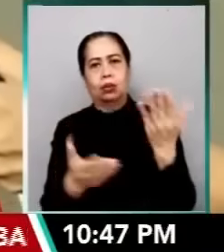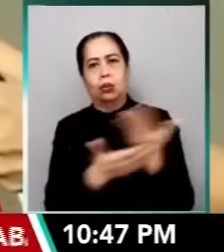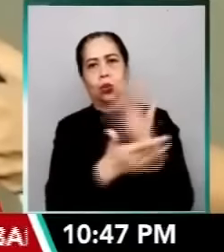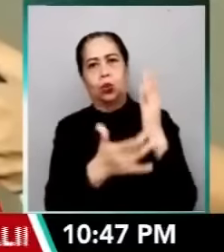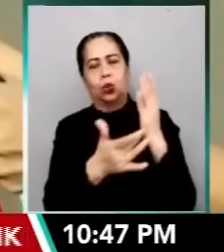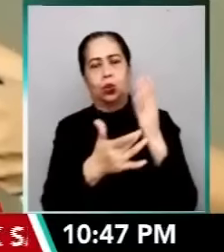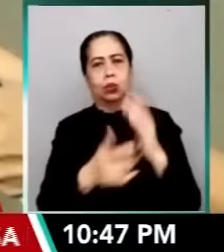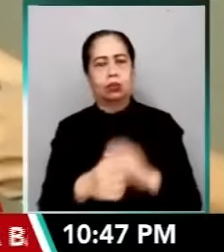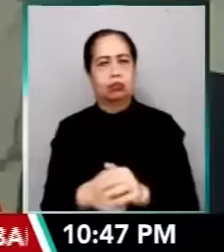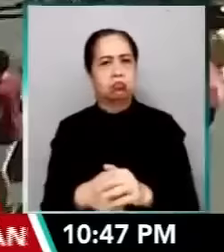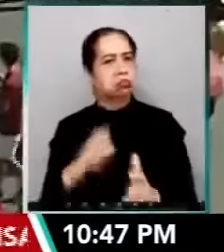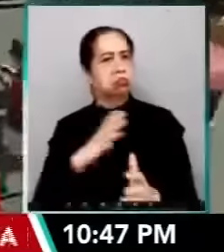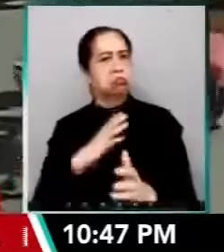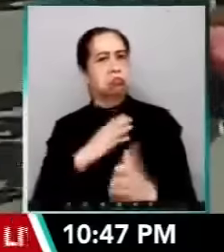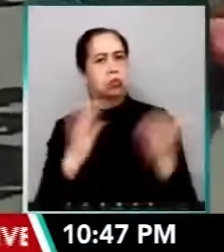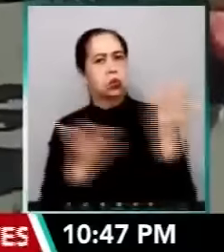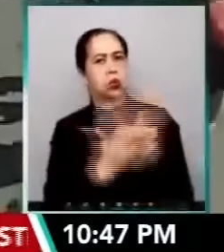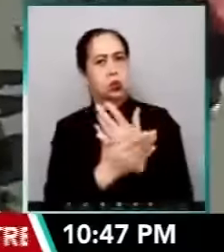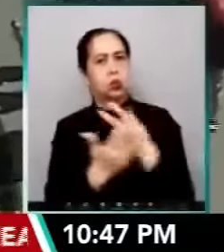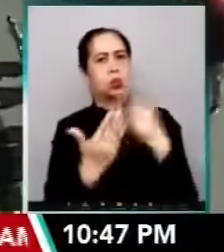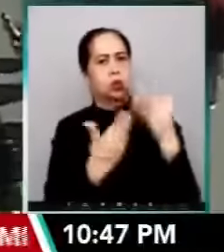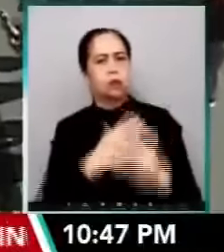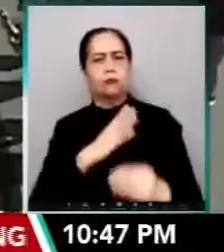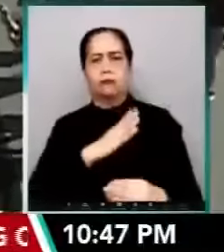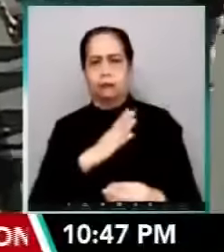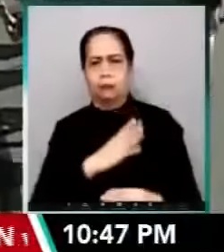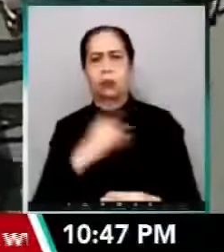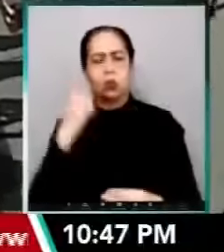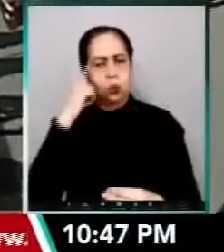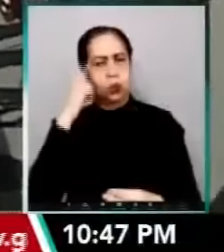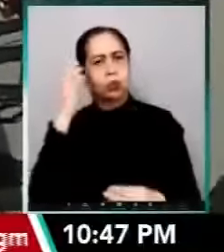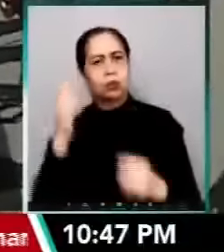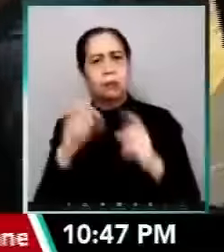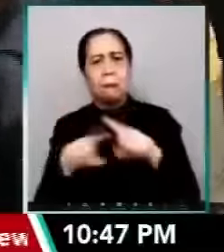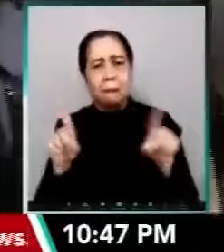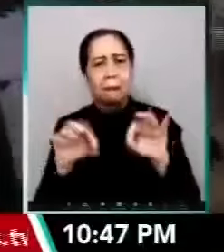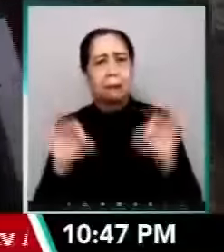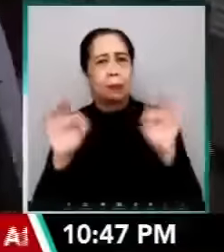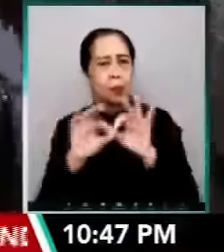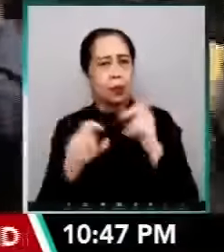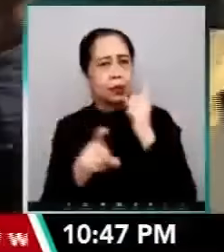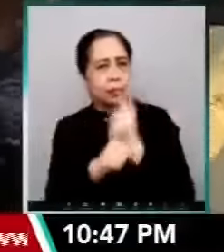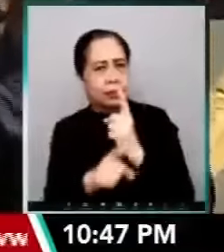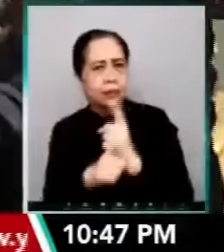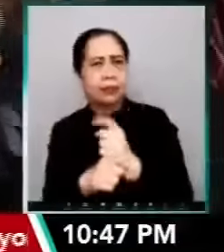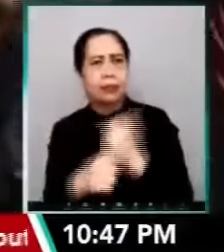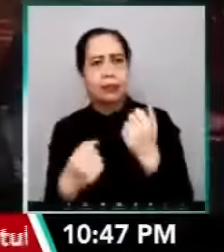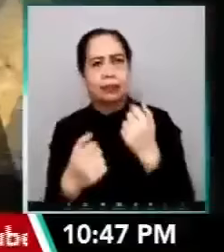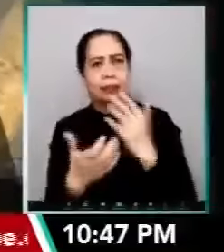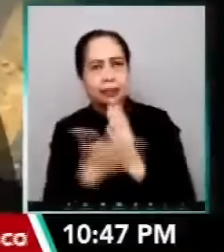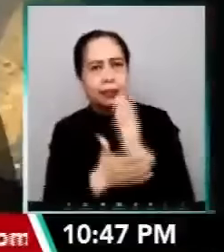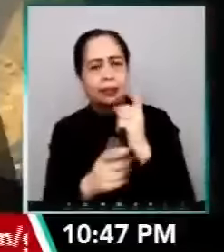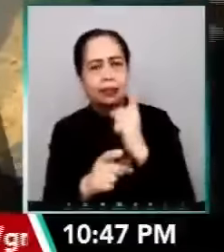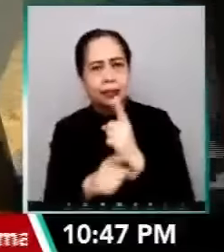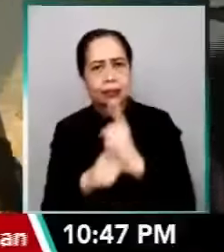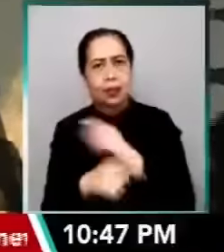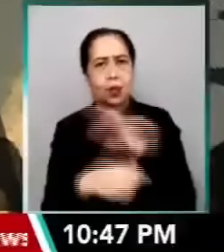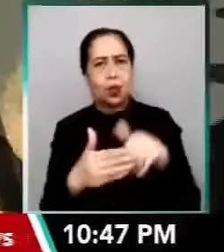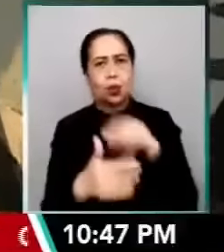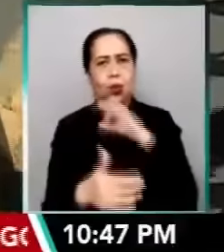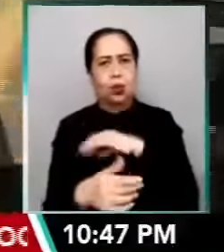doon sa modernization sana. Sana po ito ay makatao, makatwiran. Lahat po ay makinabang, hindi yung iilan